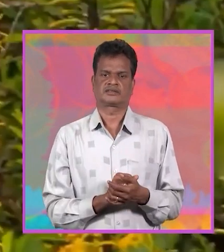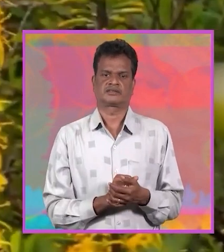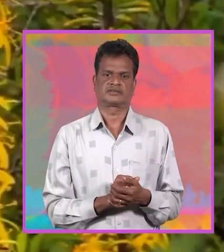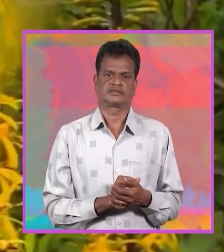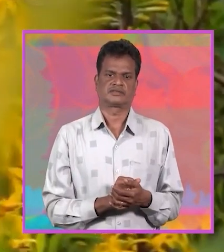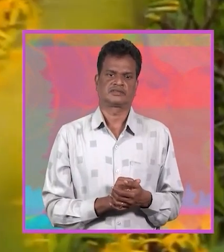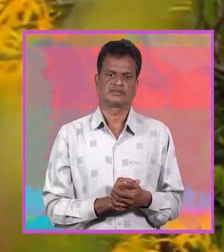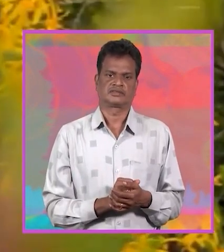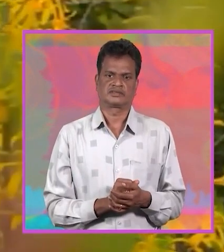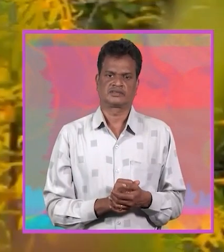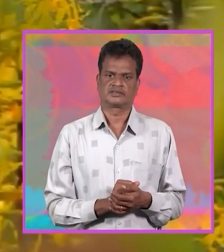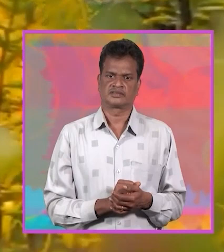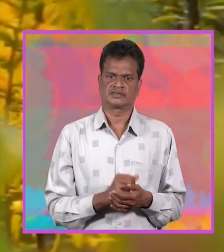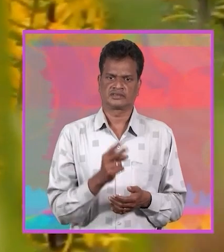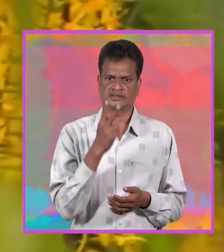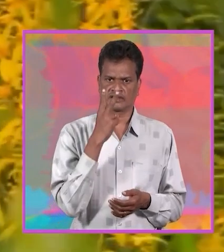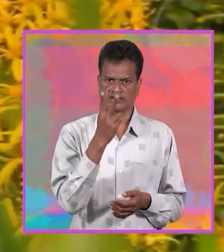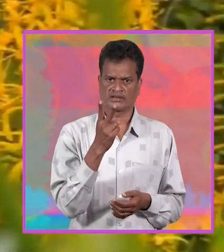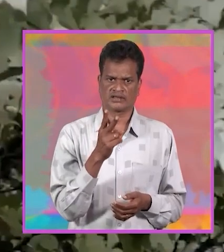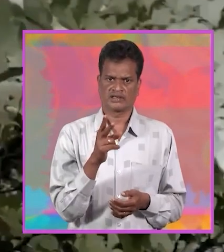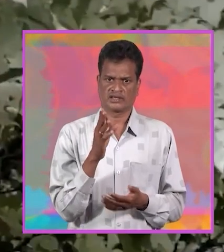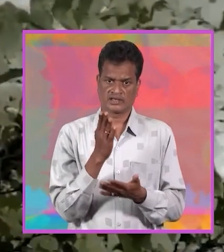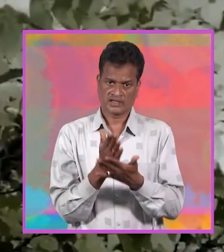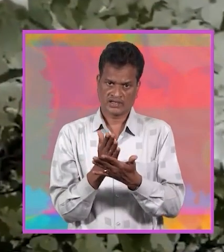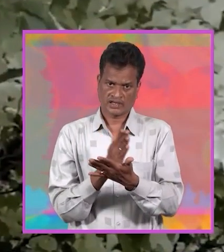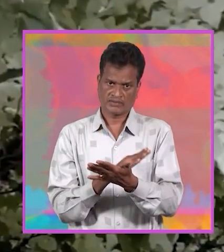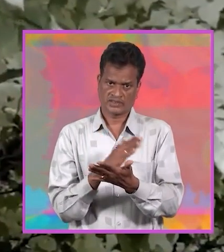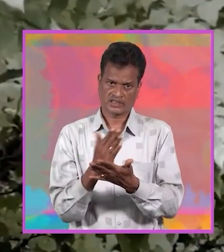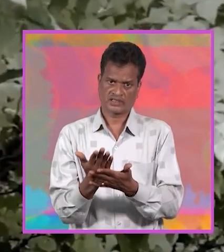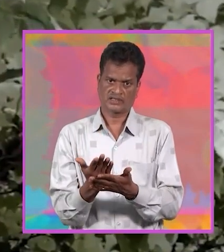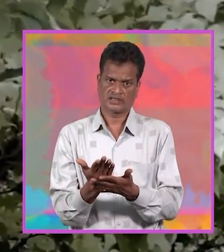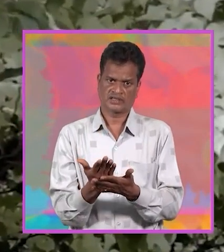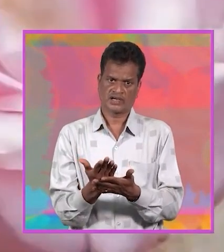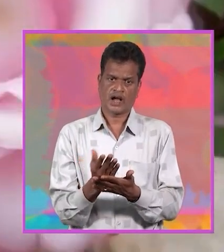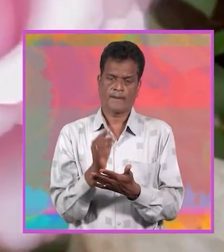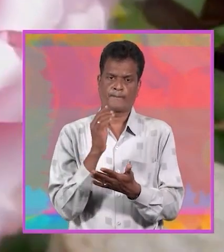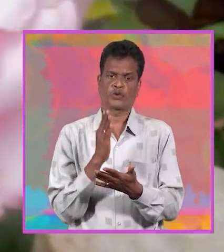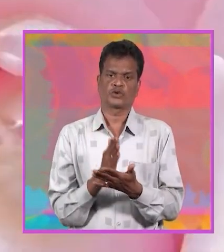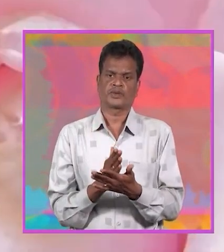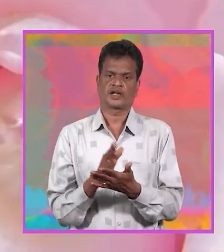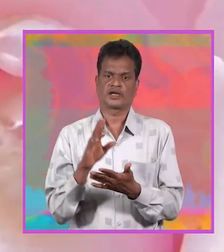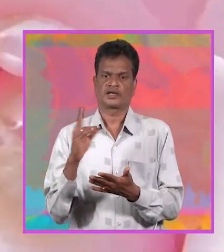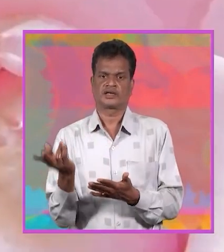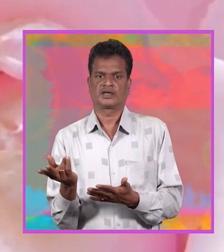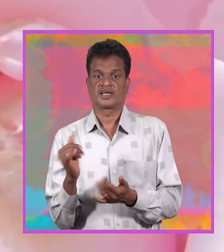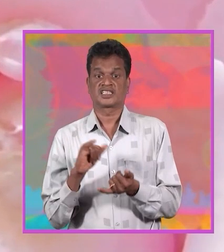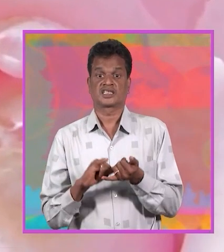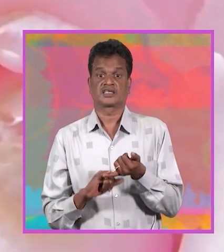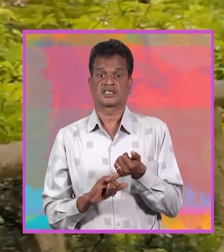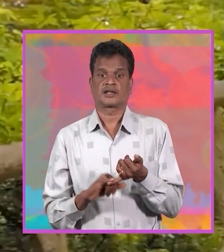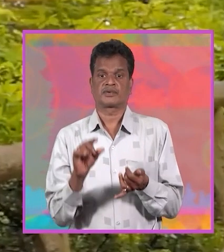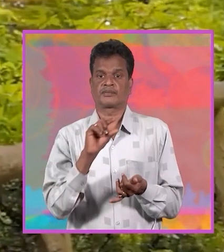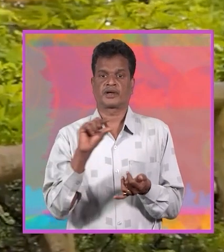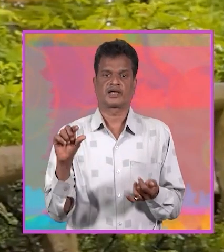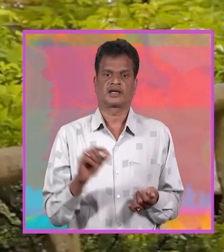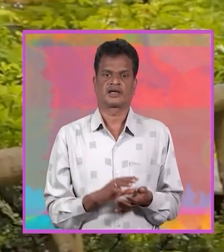இப்போ இதில் பாருங்கள், இடுகுறி பெயரை இரண்டு வகையாக பிரிச்சுருக்காங்க, இடுகுறி பொது பெயர், இடுகுறி சிறப்பு பெயர் அப்படின்னு சொல்லிட்டு.